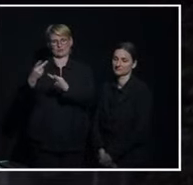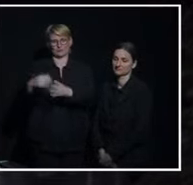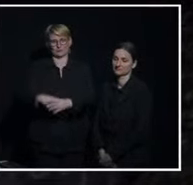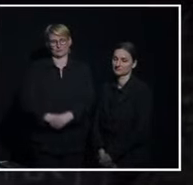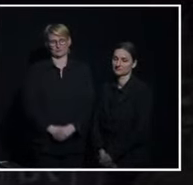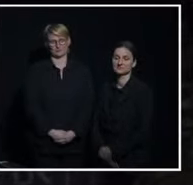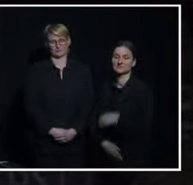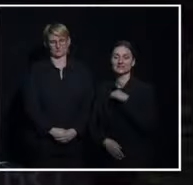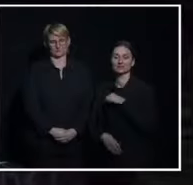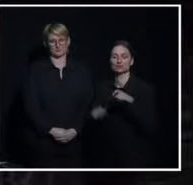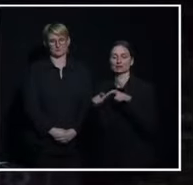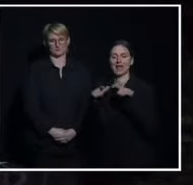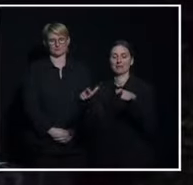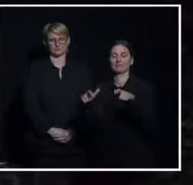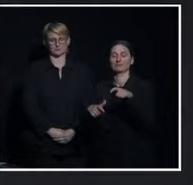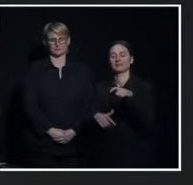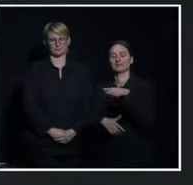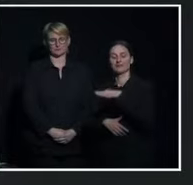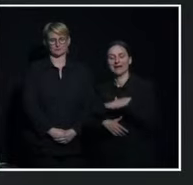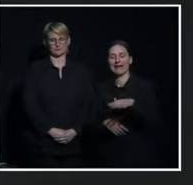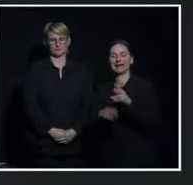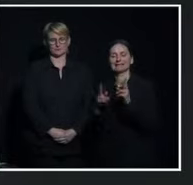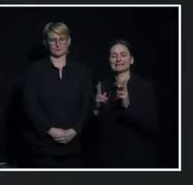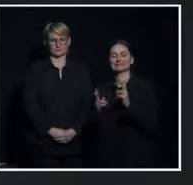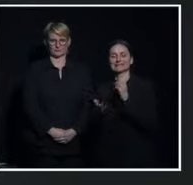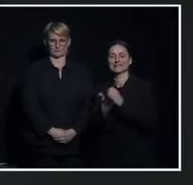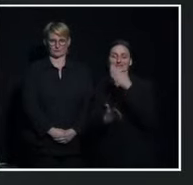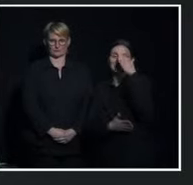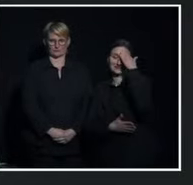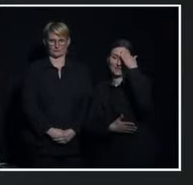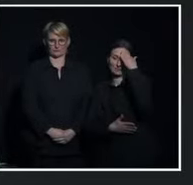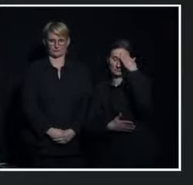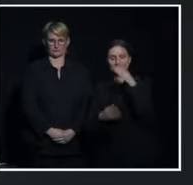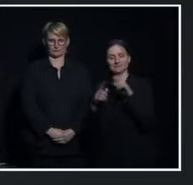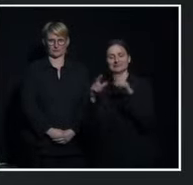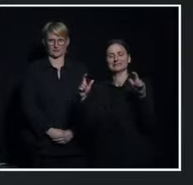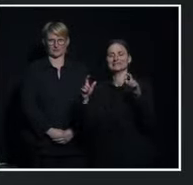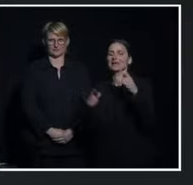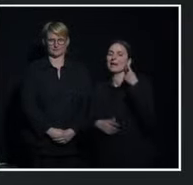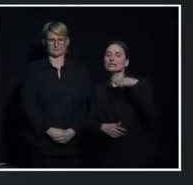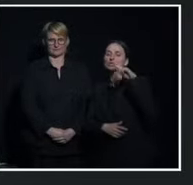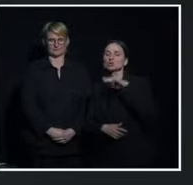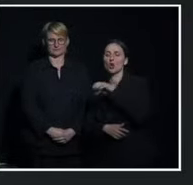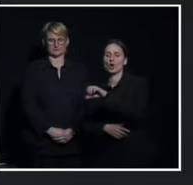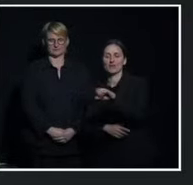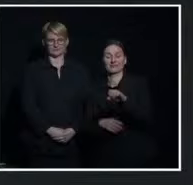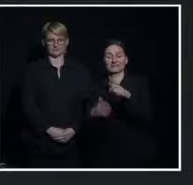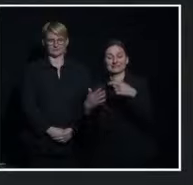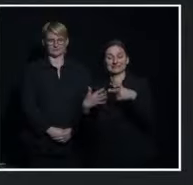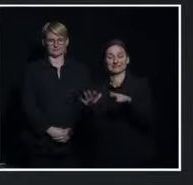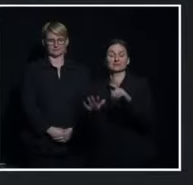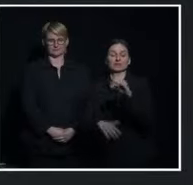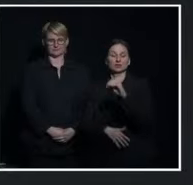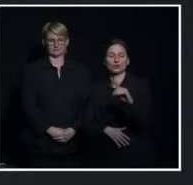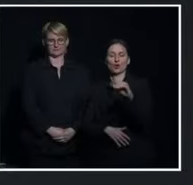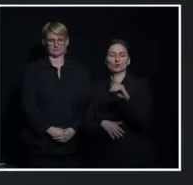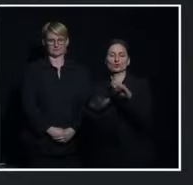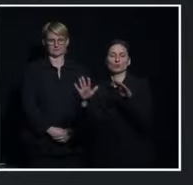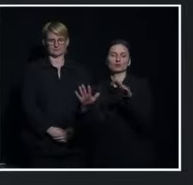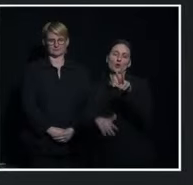Schnellbrief des Reichssicherheitshauptamtes betrifft Zigeunererfassung. 17. Oktober